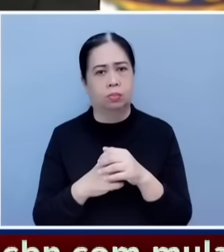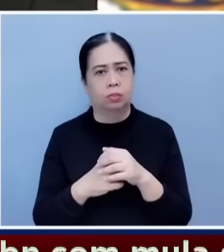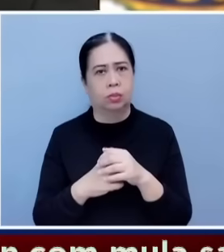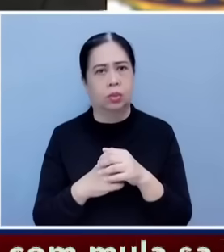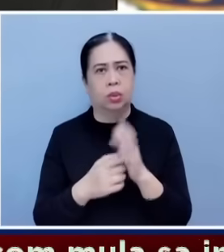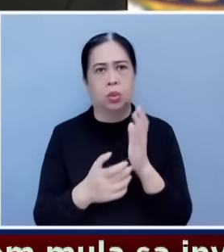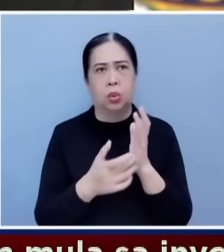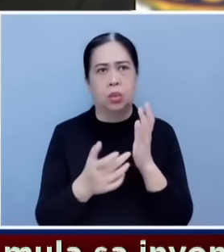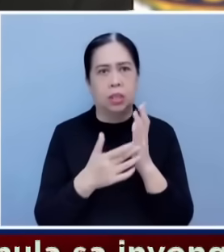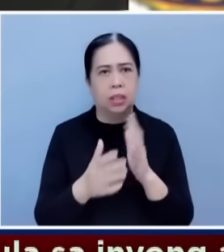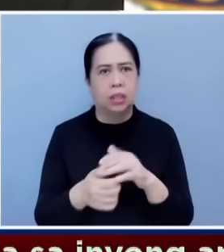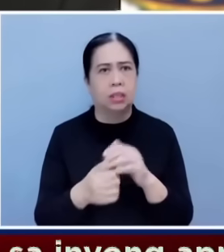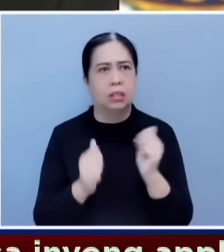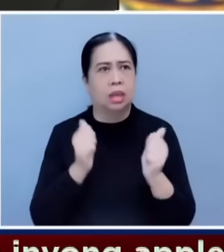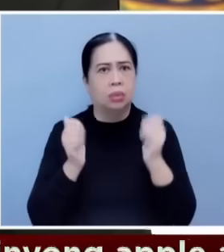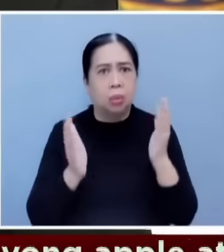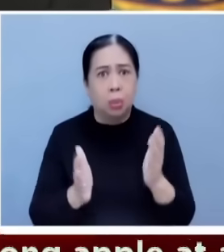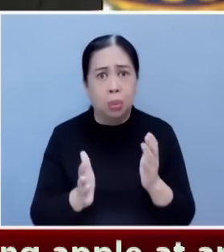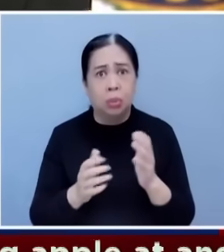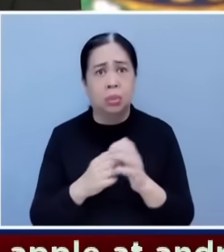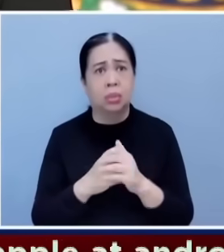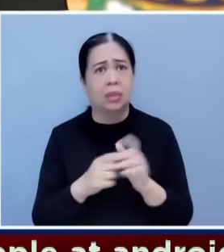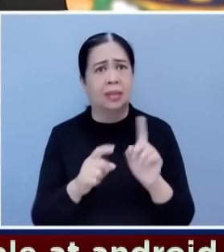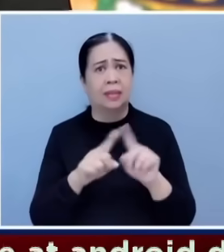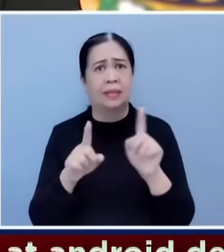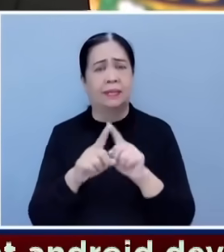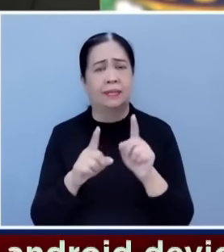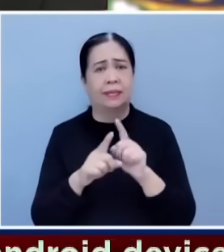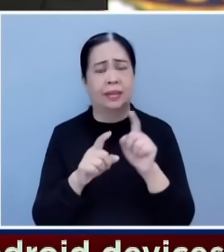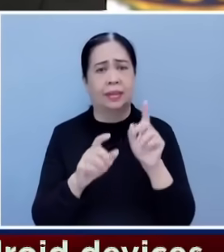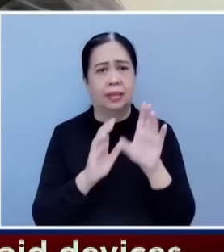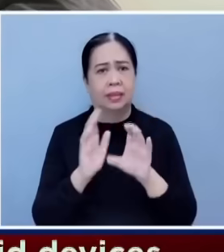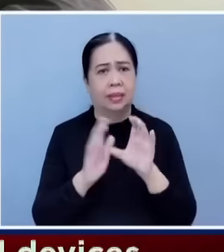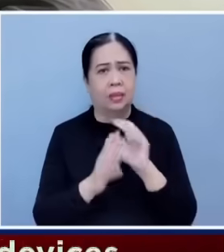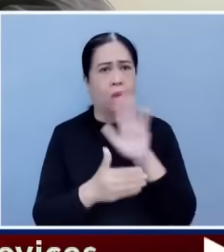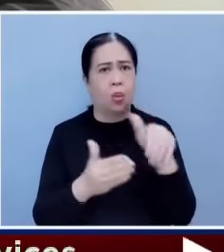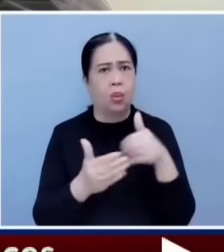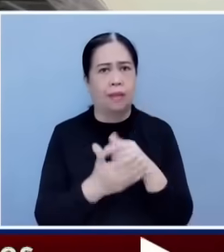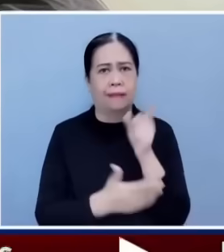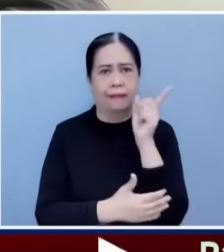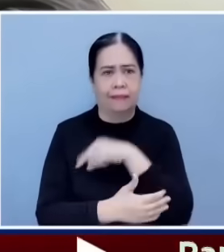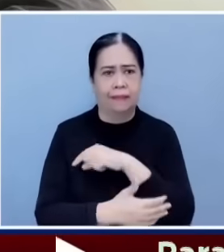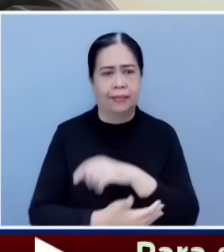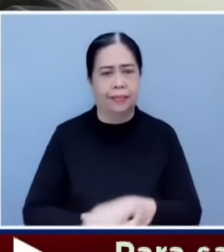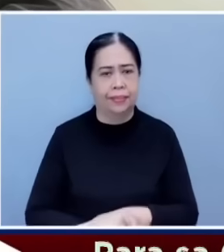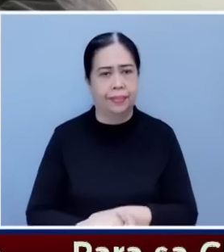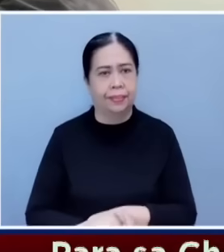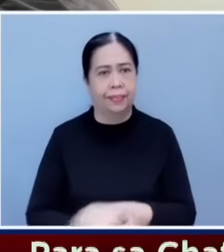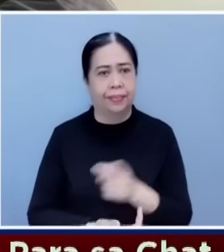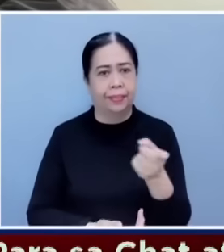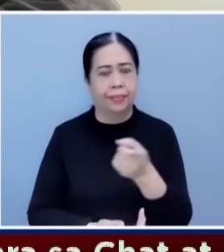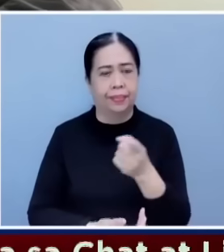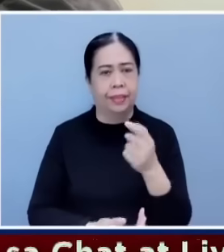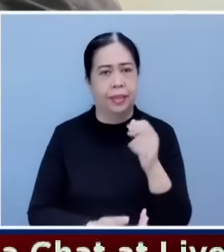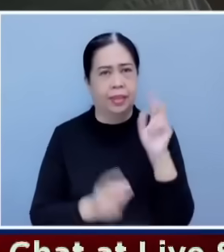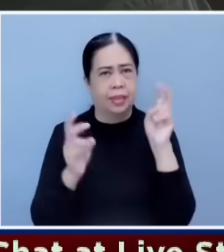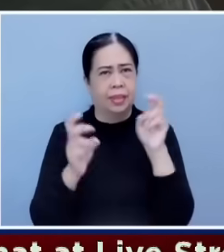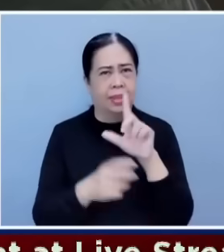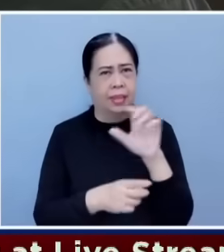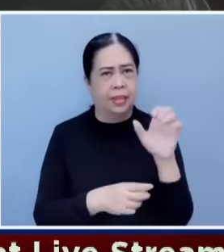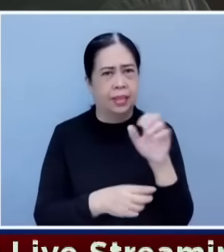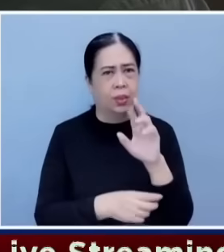journalists, from actors, different personalities. So lahat yun fake. Ang magkapatid na sina alias Lian at